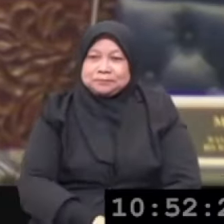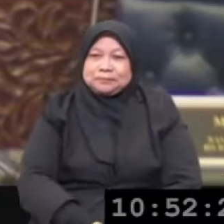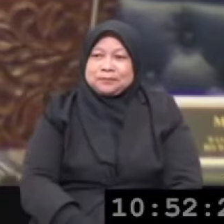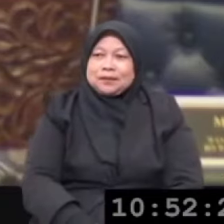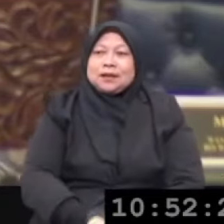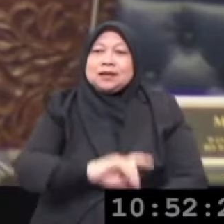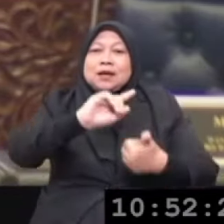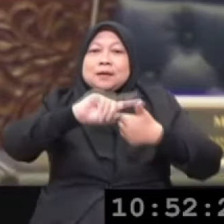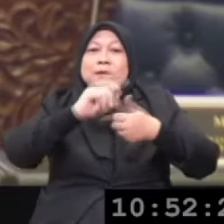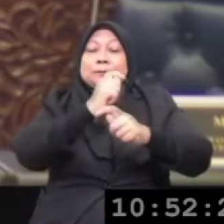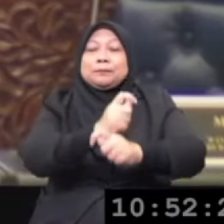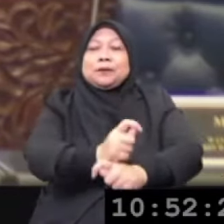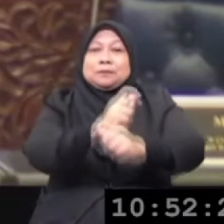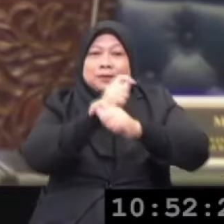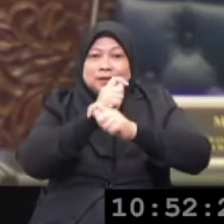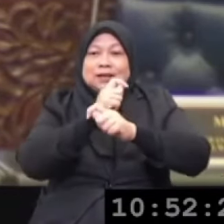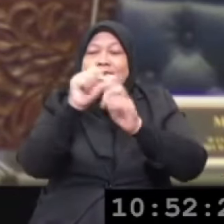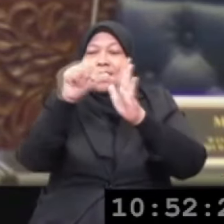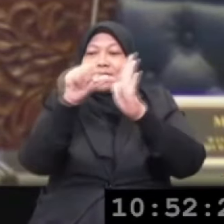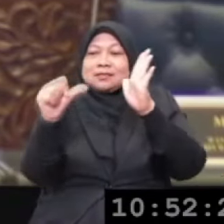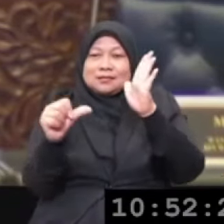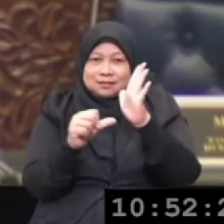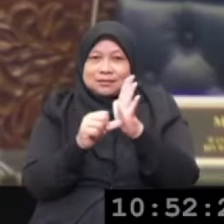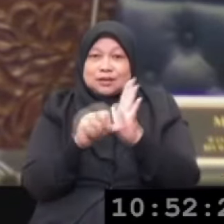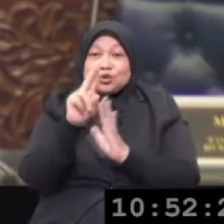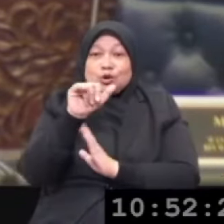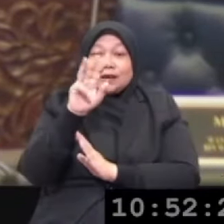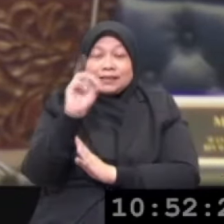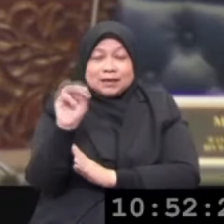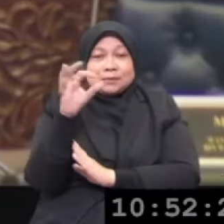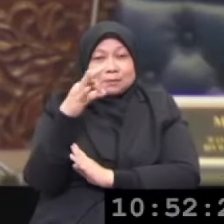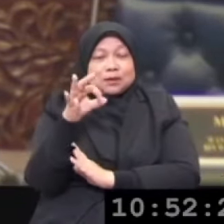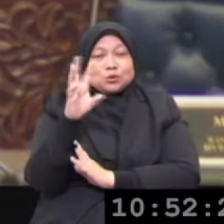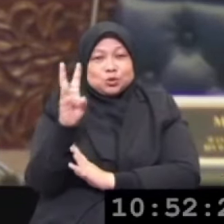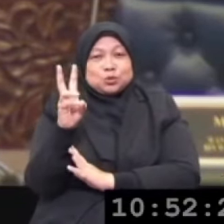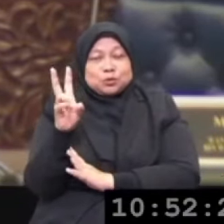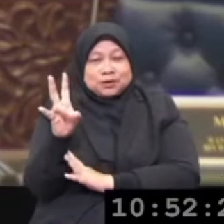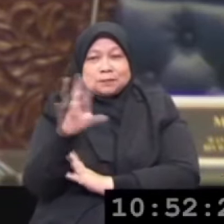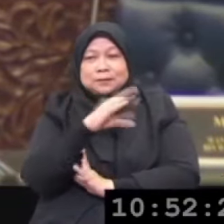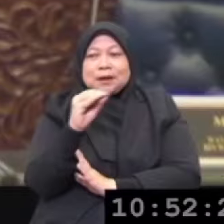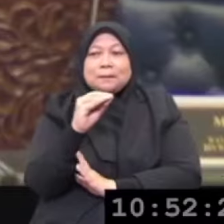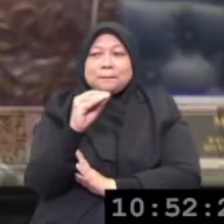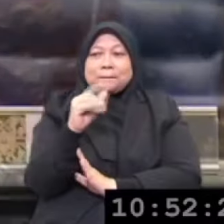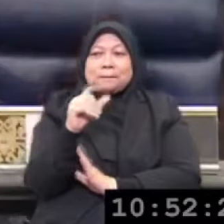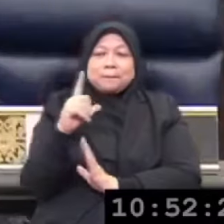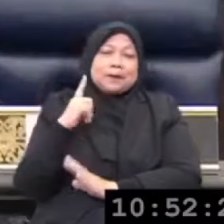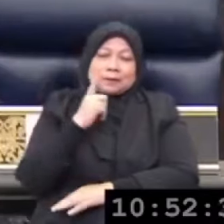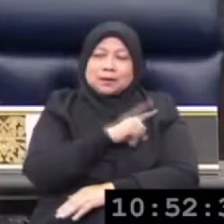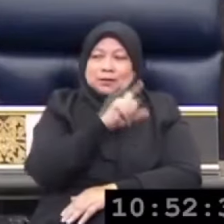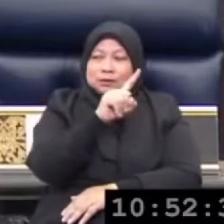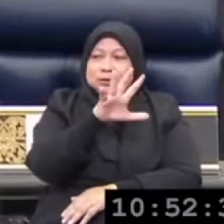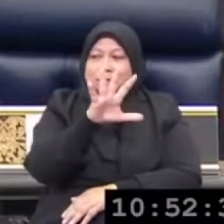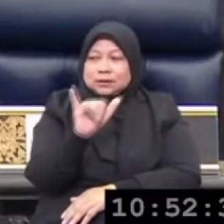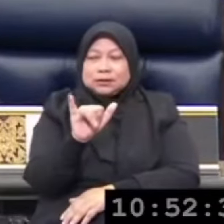Iaitu pertamanya mempertahankan Akta UiTM 1976 dan juga Perlembagaan 153.